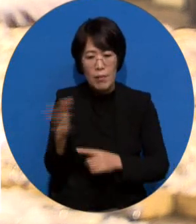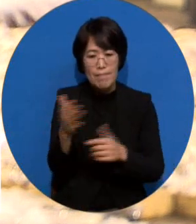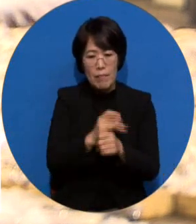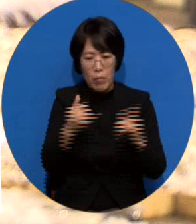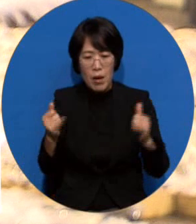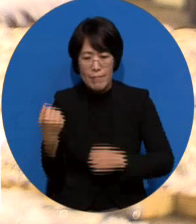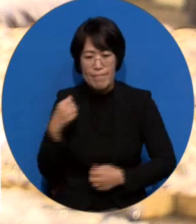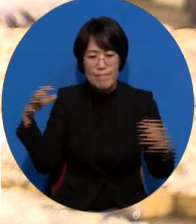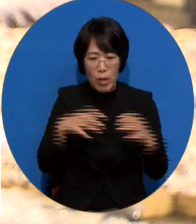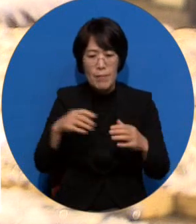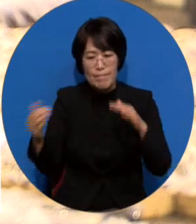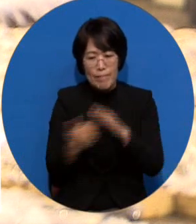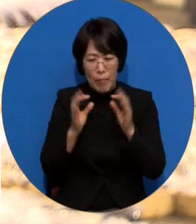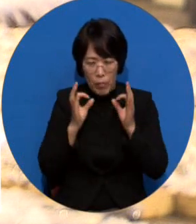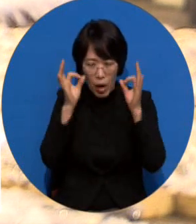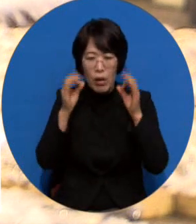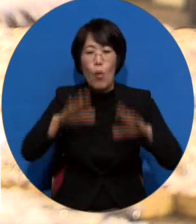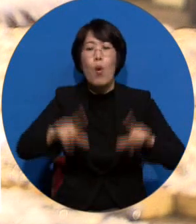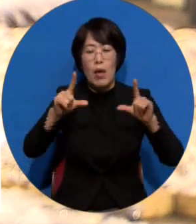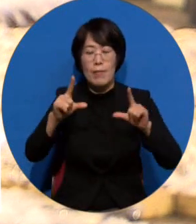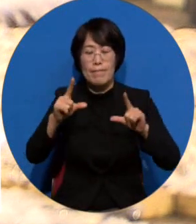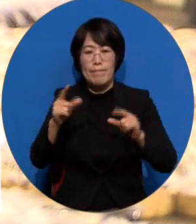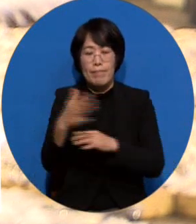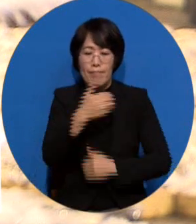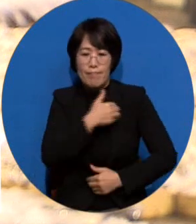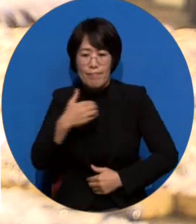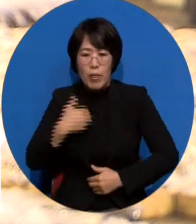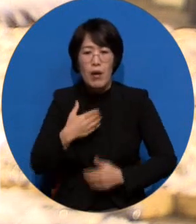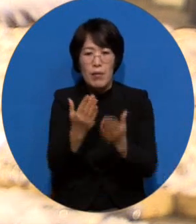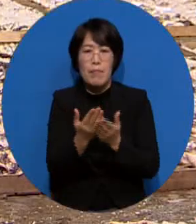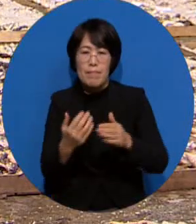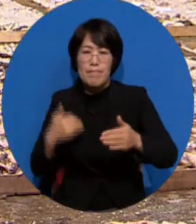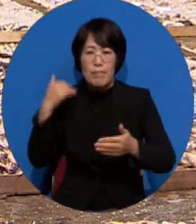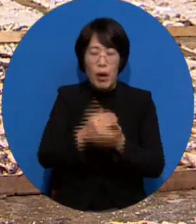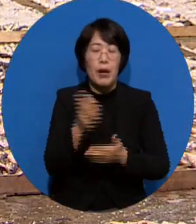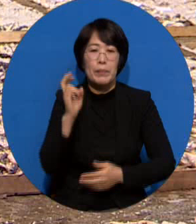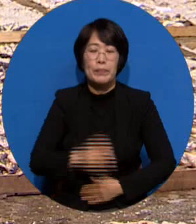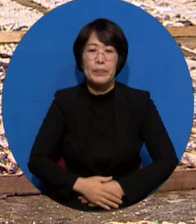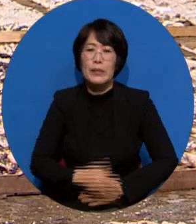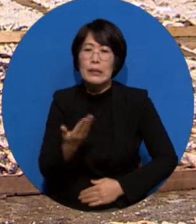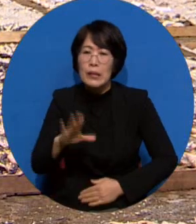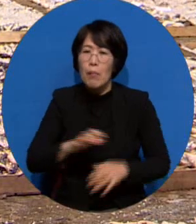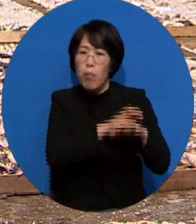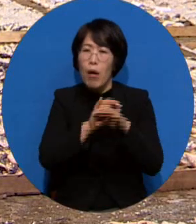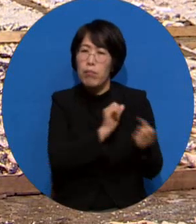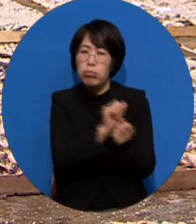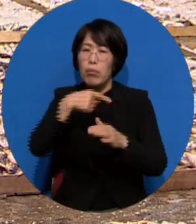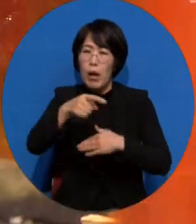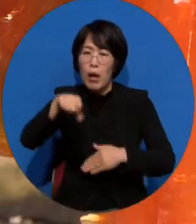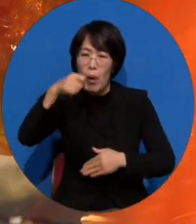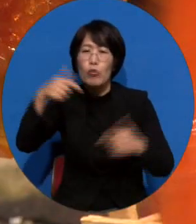뭉쳐서 최선을 다한다면 금년에도 풍어 만선으로. 하지만 코로나19로 외식